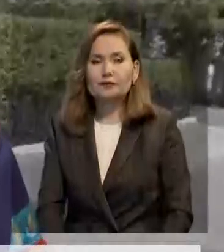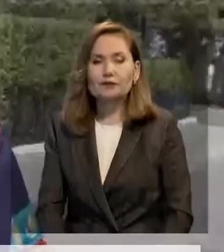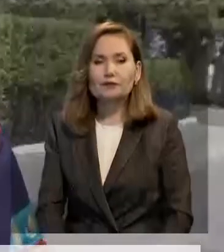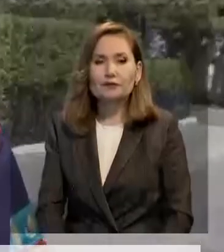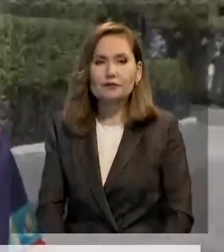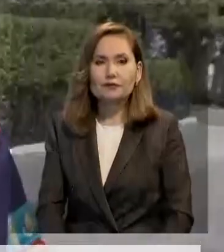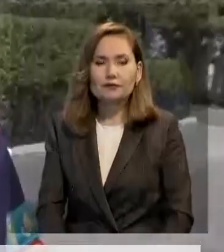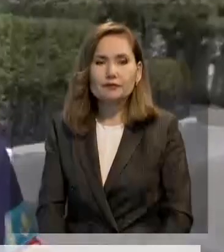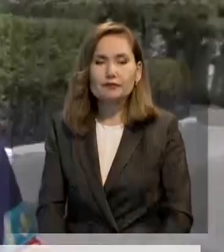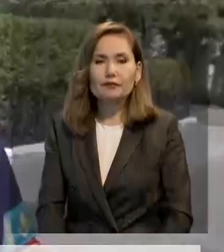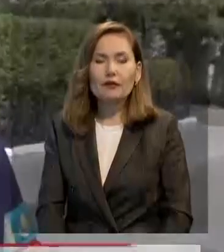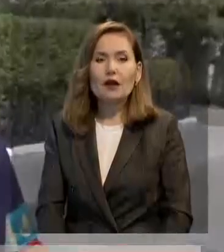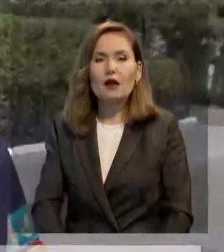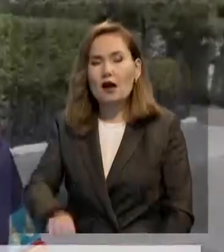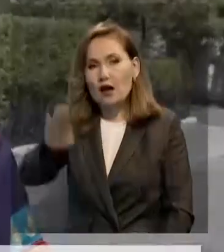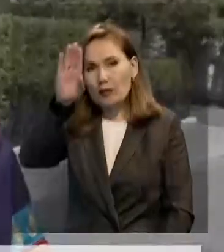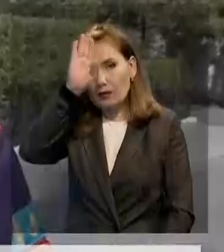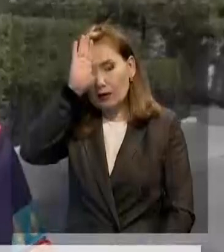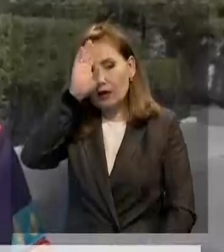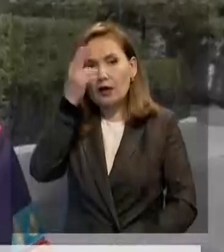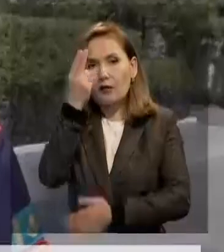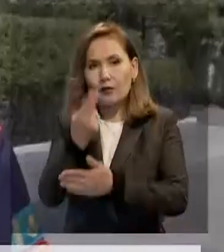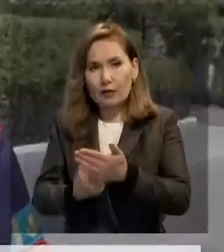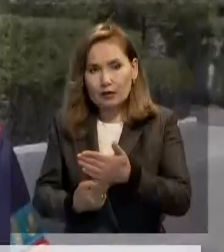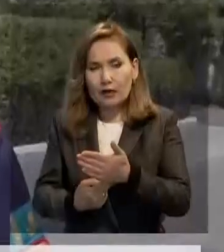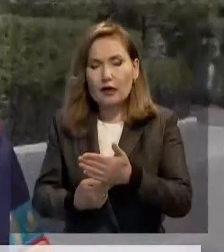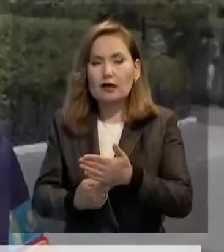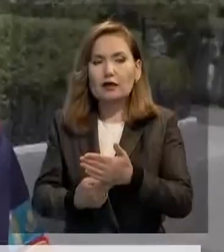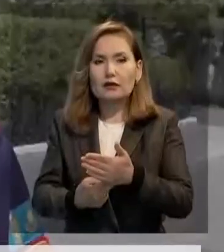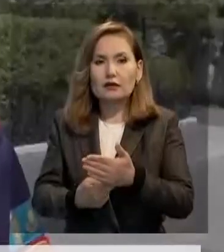Адам бату фактісі бойынша хабар келіп түсті.